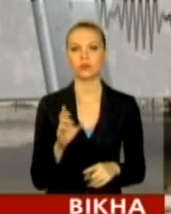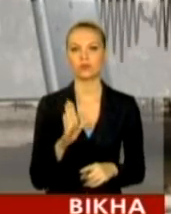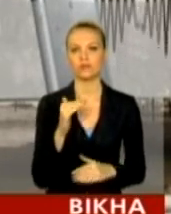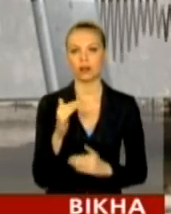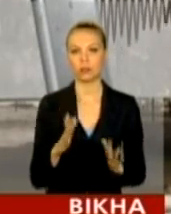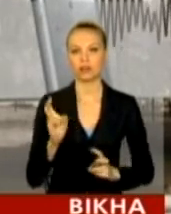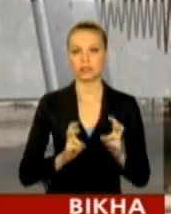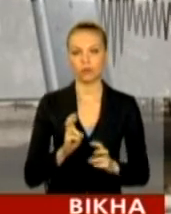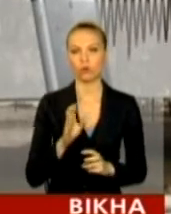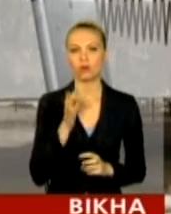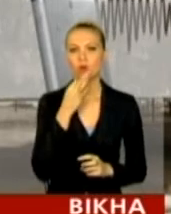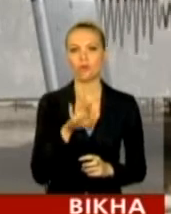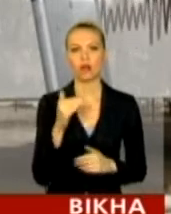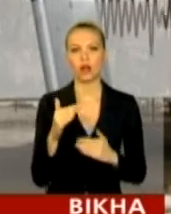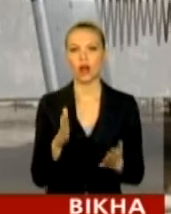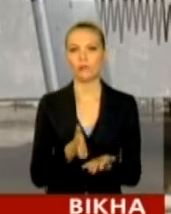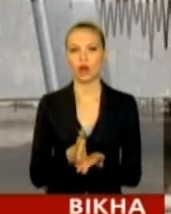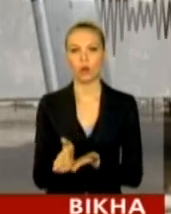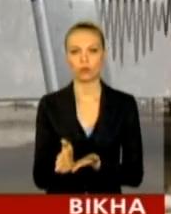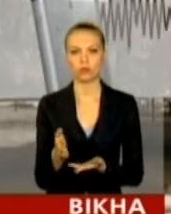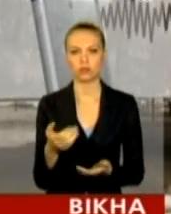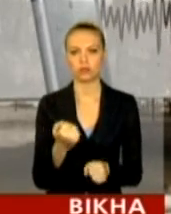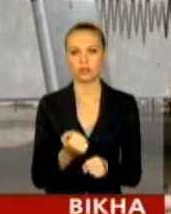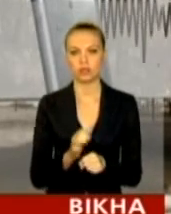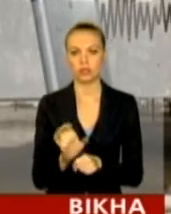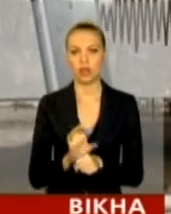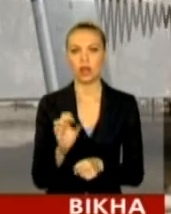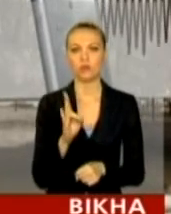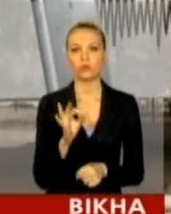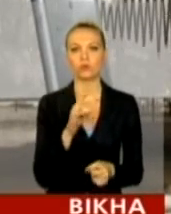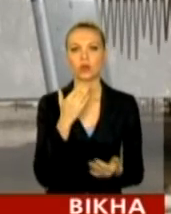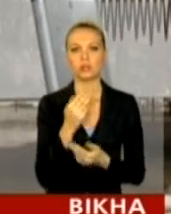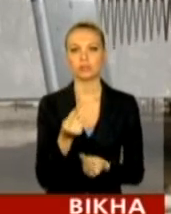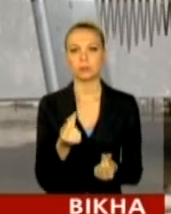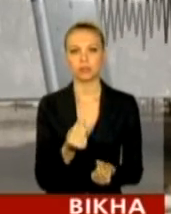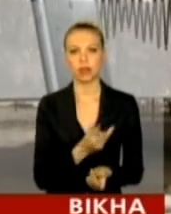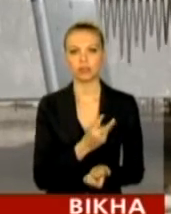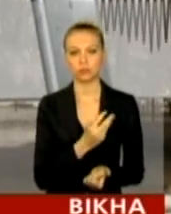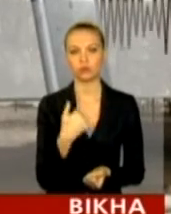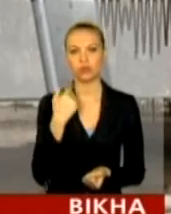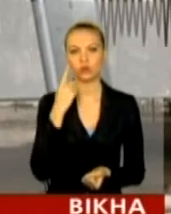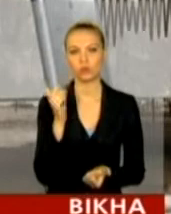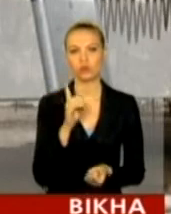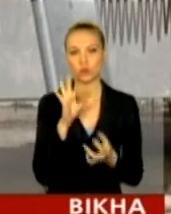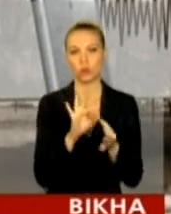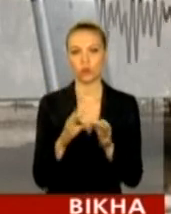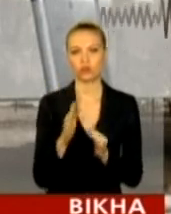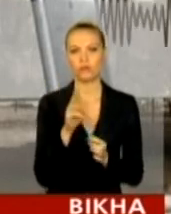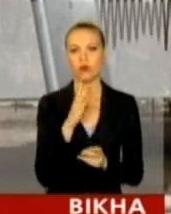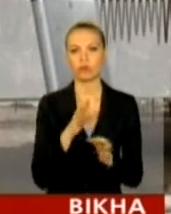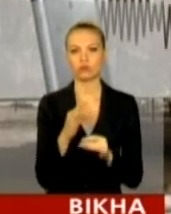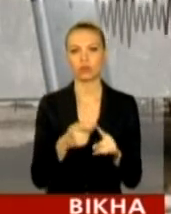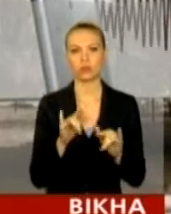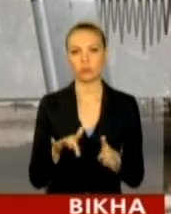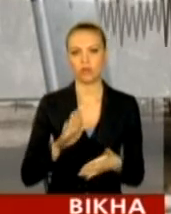завода, хоть в рамках отрасли. Ну, что касается материального стимулирования, я думаю, логично вам обсуждать это дело